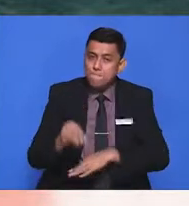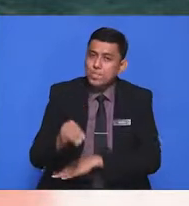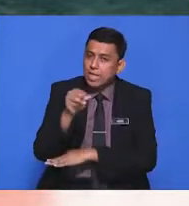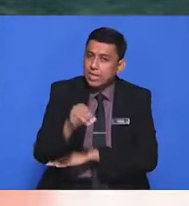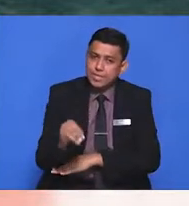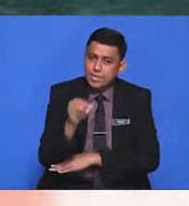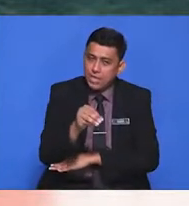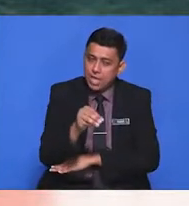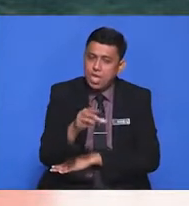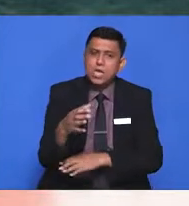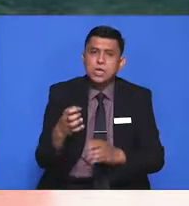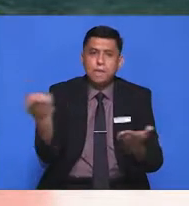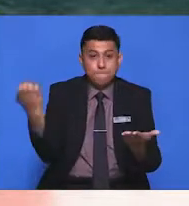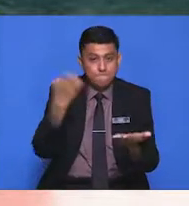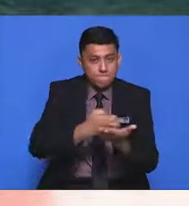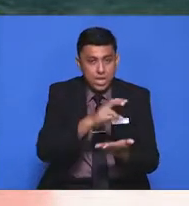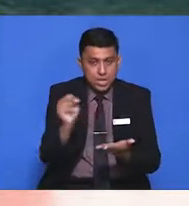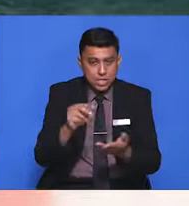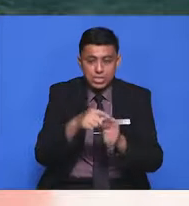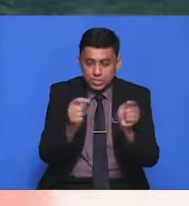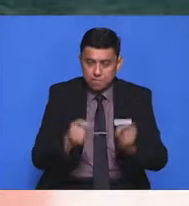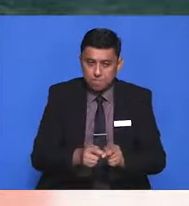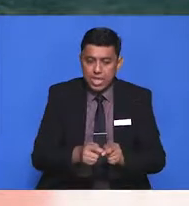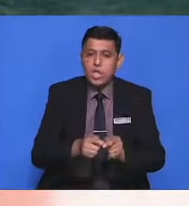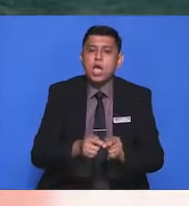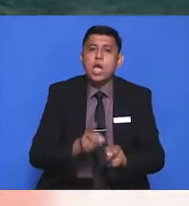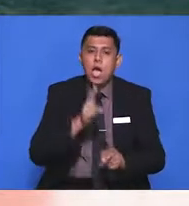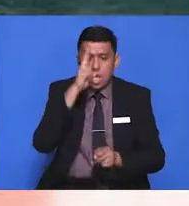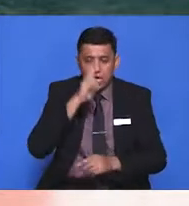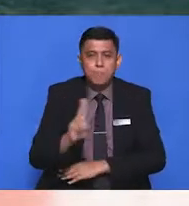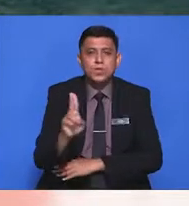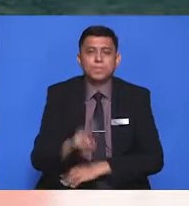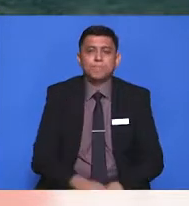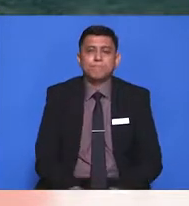pertanian, empangan dan tempat keagamaan.